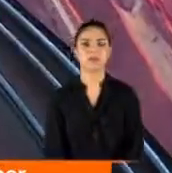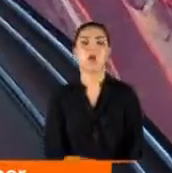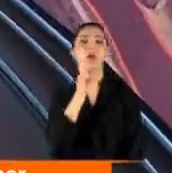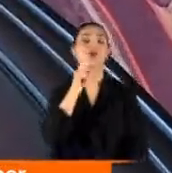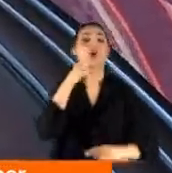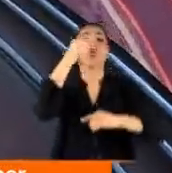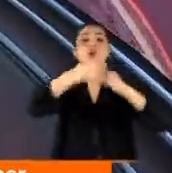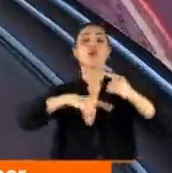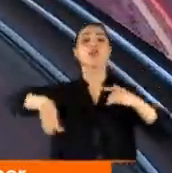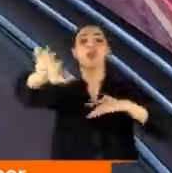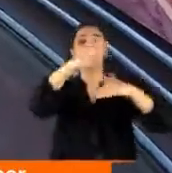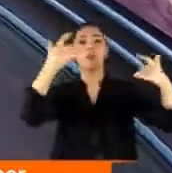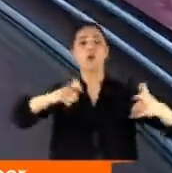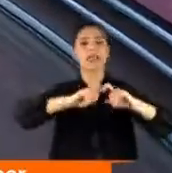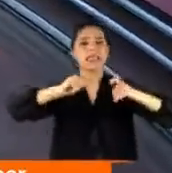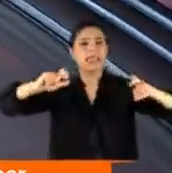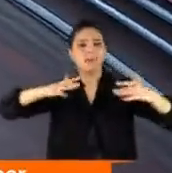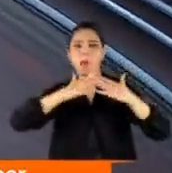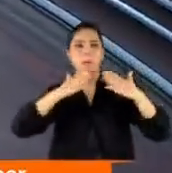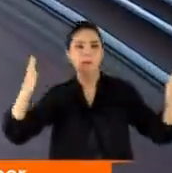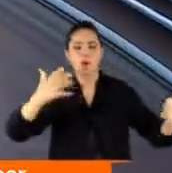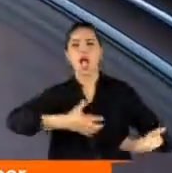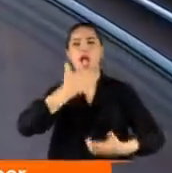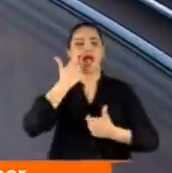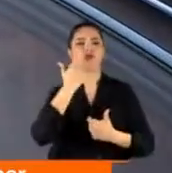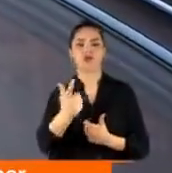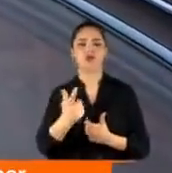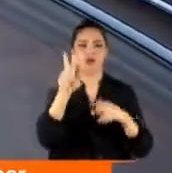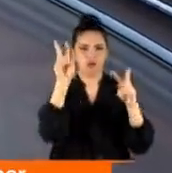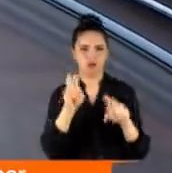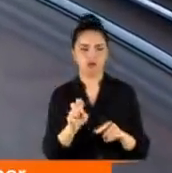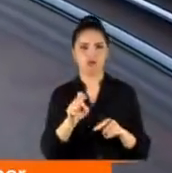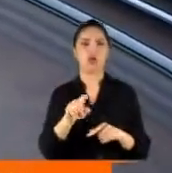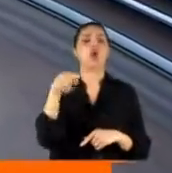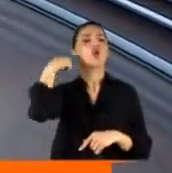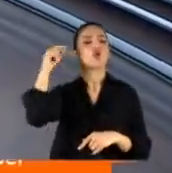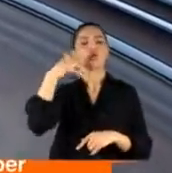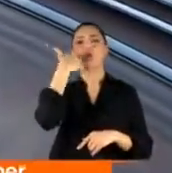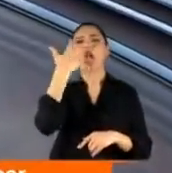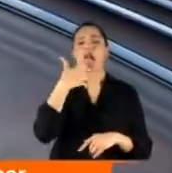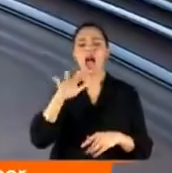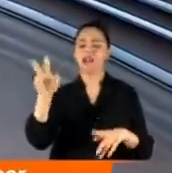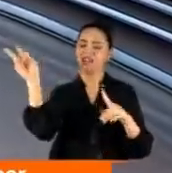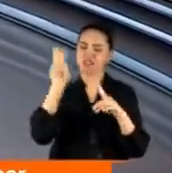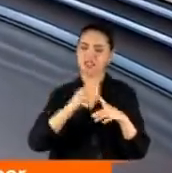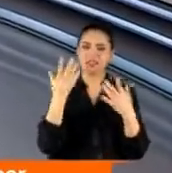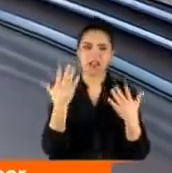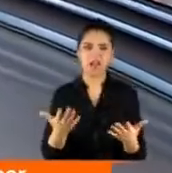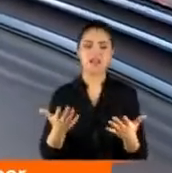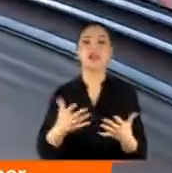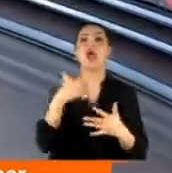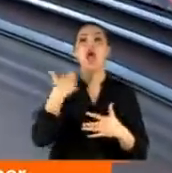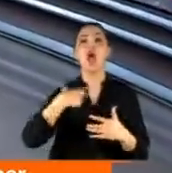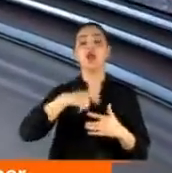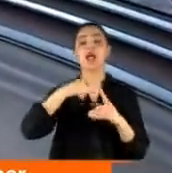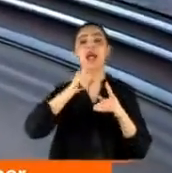Son dönemde bölgemizdeki gelişmelerin büyük çoğunluğu enerji odaklı biliyorsunuz. Buna Suriye ve Akdeniz'e dahil Doğu Akdeniz. Özellikle Doğu